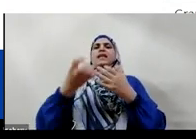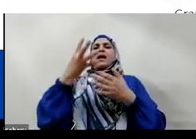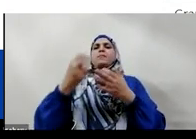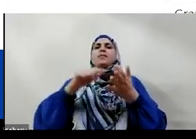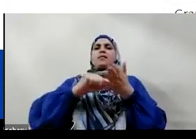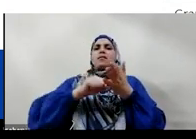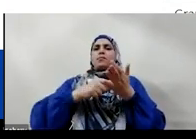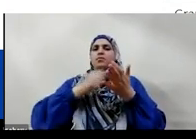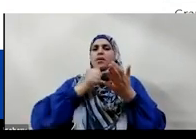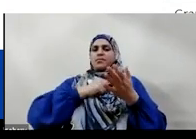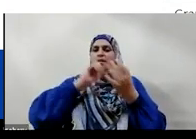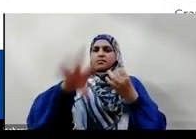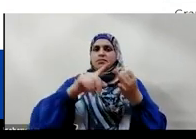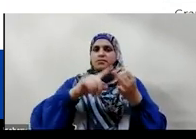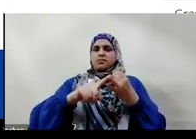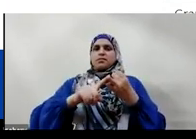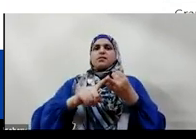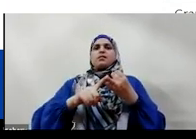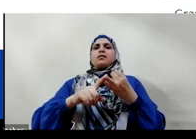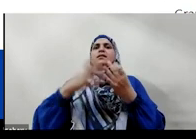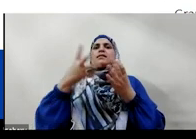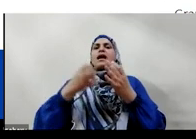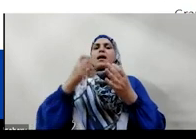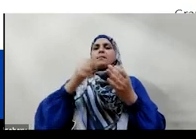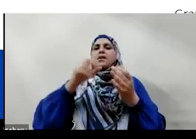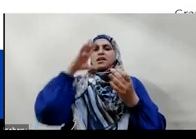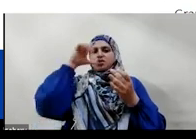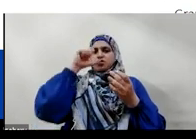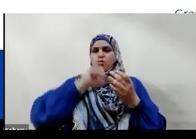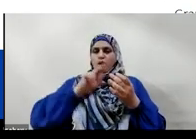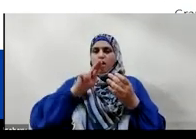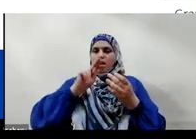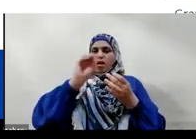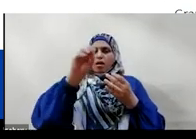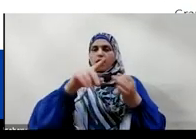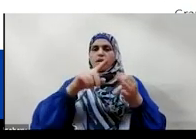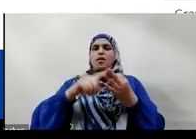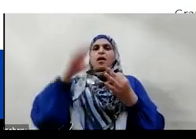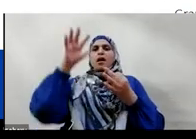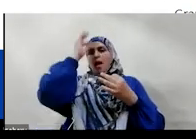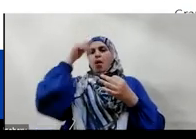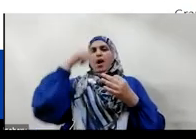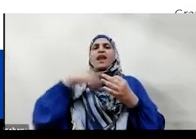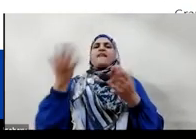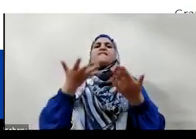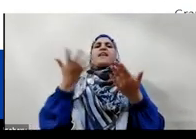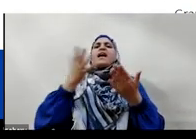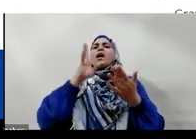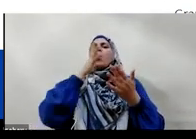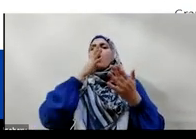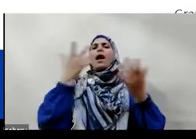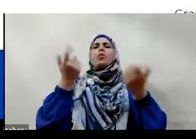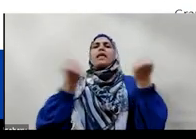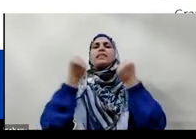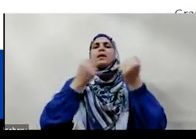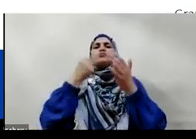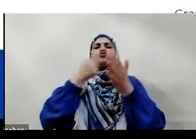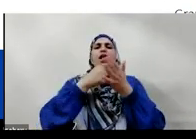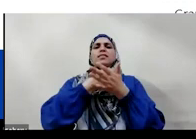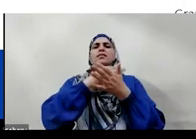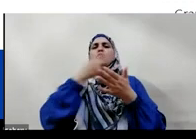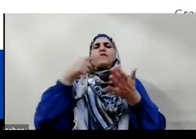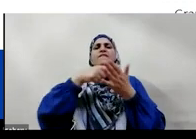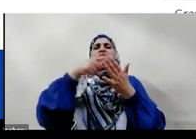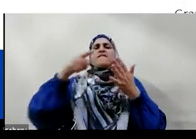في الجزئية دي. لو أنا حصلت على أي ما يعني أنا معايا أي documents تانية، حضرت workshops، عملت